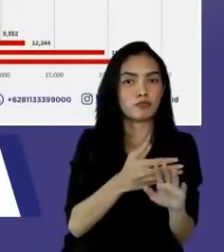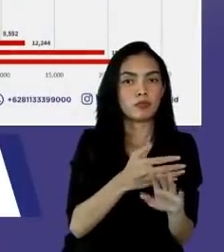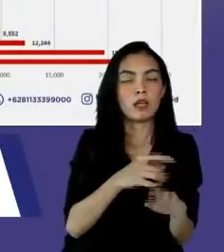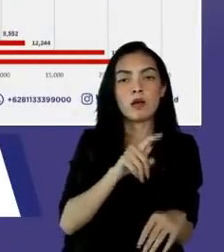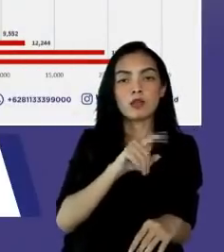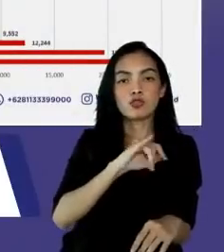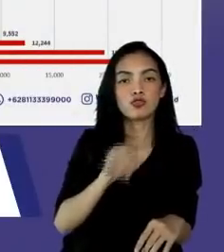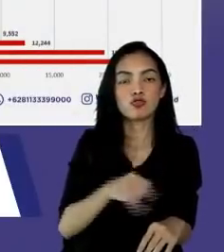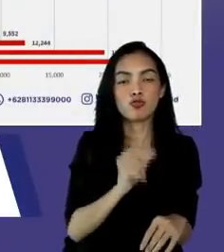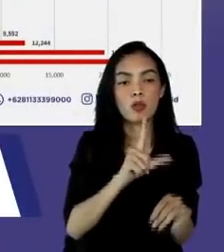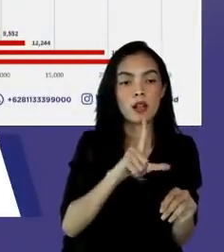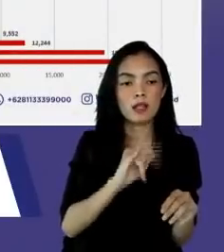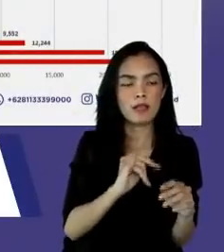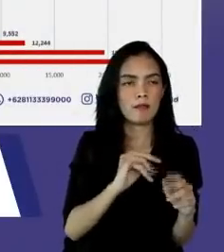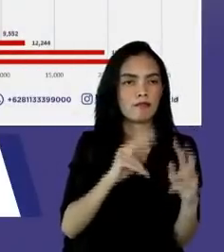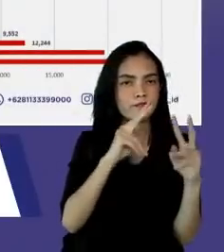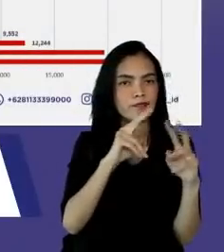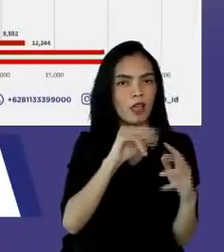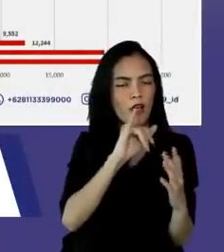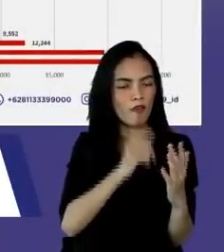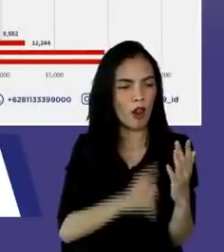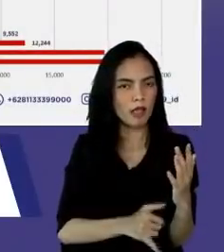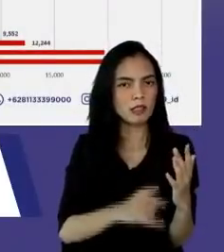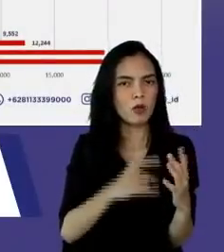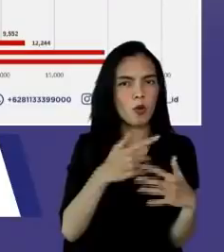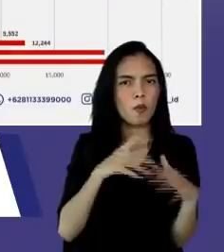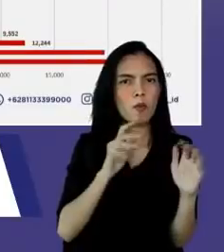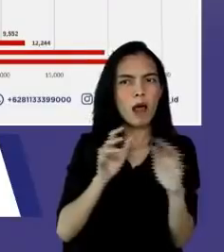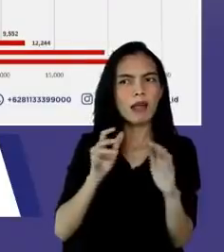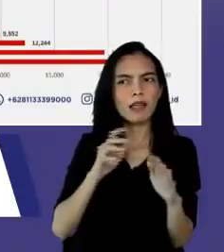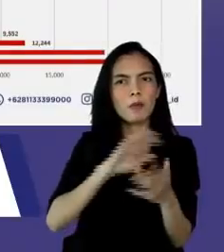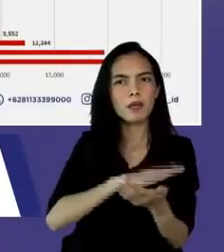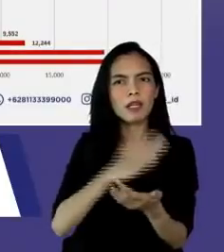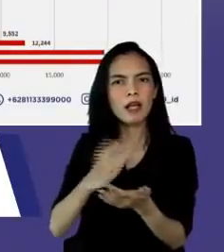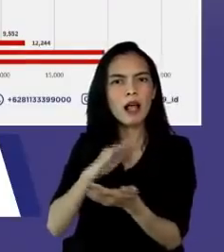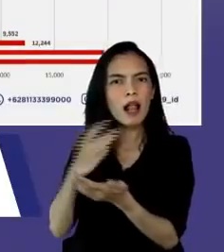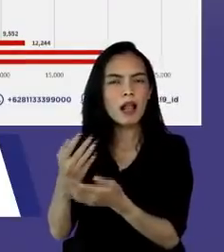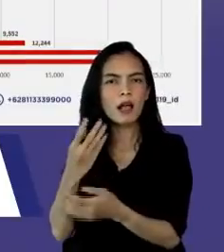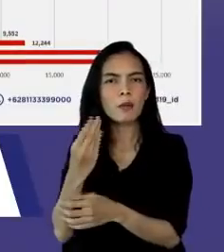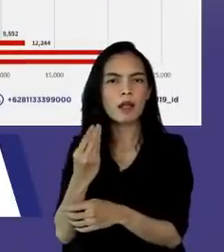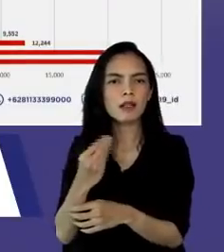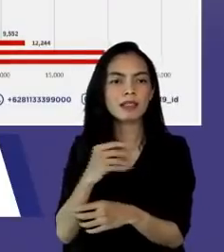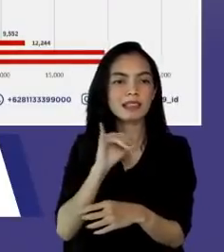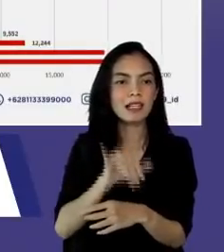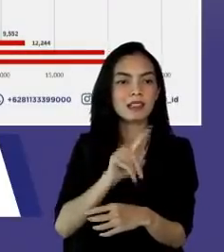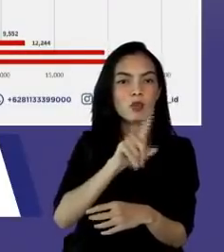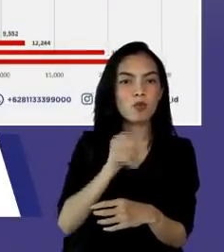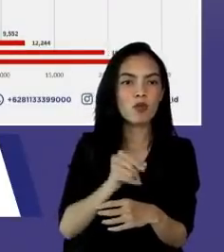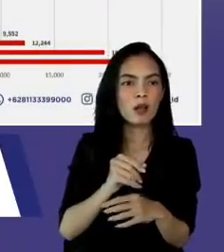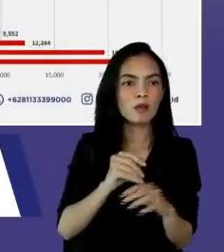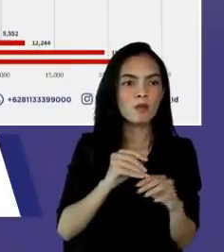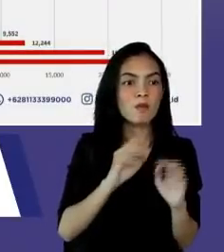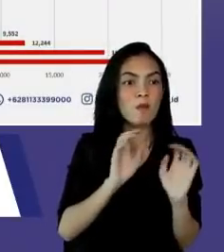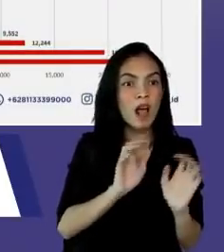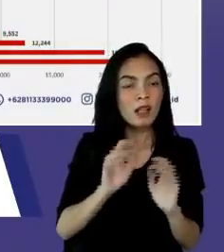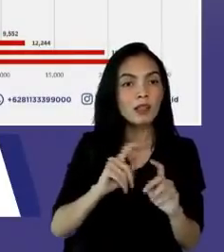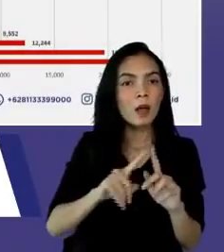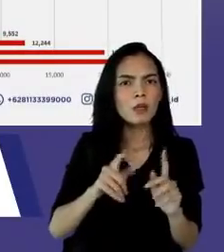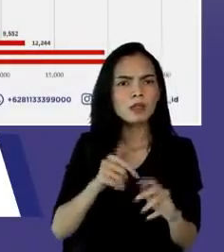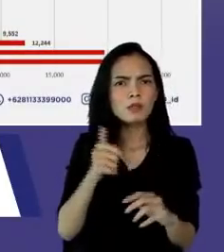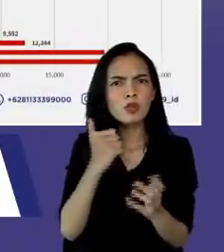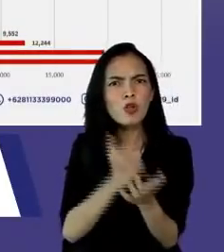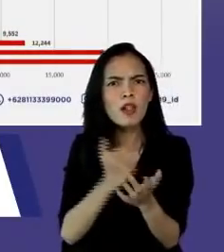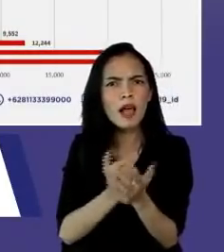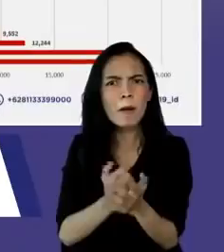bulan Juli, kita waktu itu evaluasi, di bulan Juli itu peaknya kapan sih jumlah kematian? Oke, secara bulanan angkanya besar, tapi di mana dia bertambah gitu